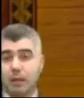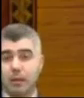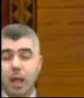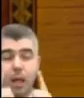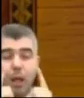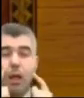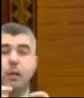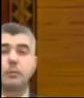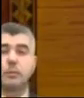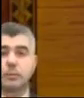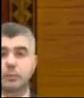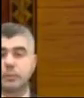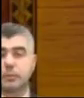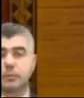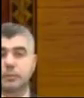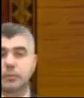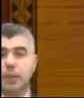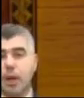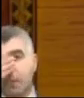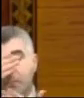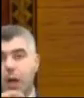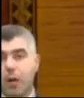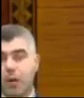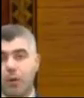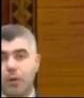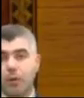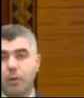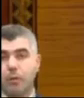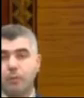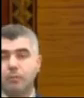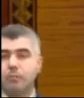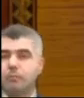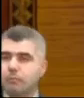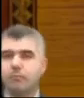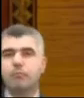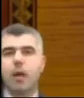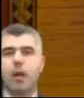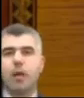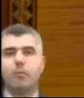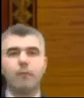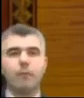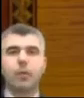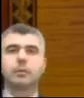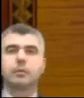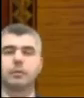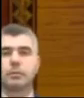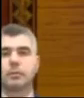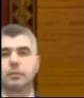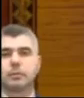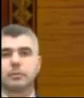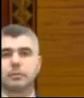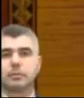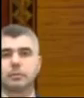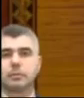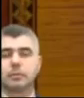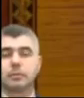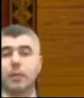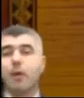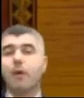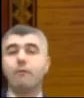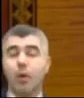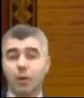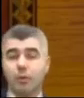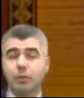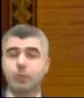بأكبر من طاقتها. ونفس الشيء، وأنا متأكد بأن هذه الرؤية تتشاطرها المغرب مع